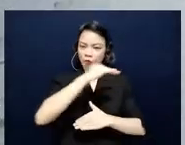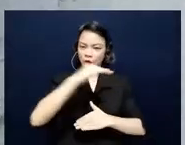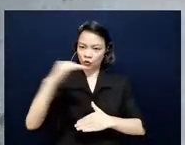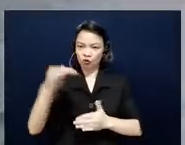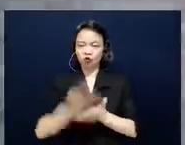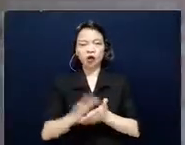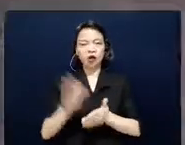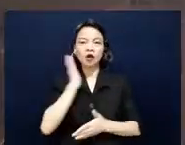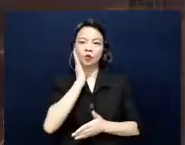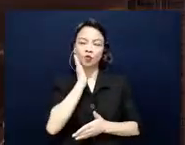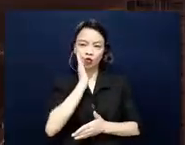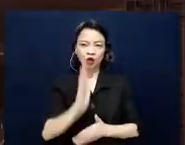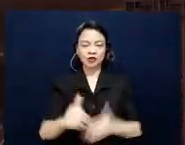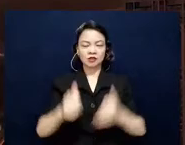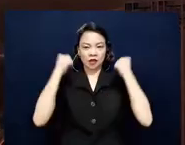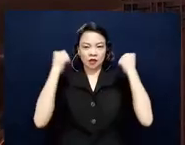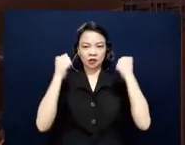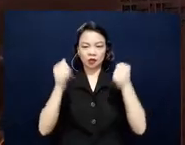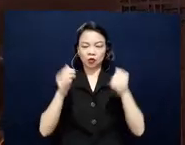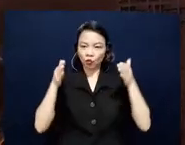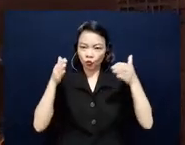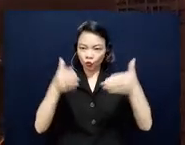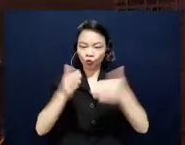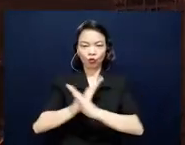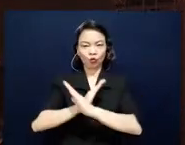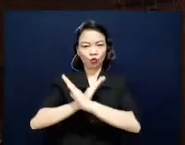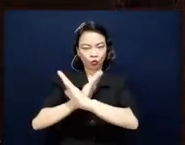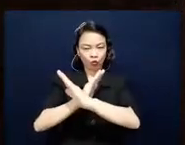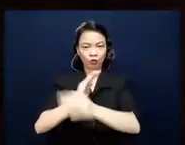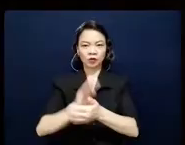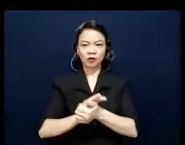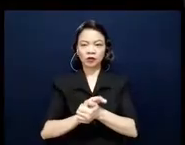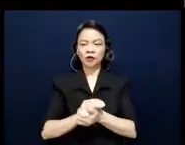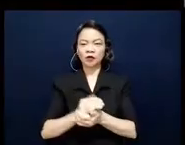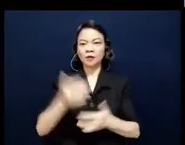of non-communicable diseases in Indonesia.